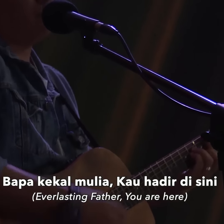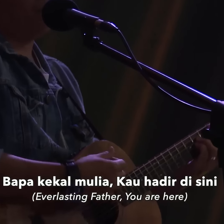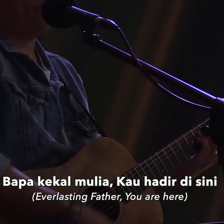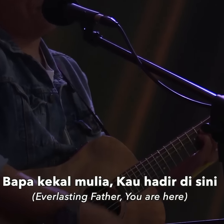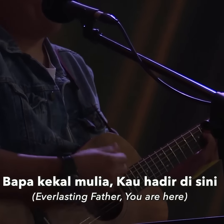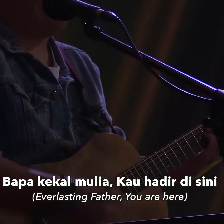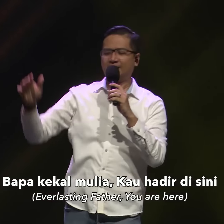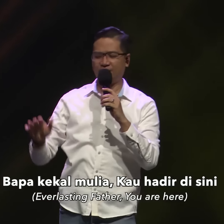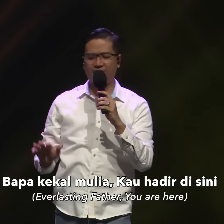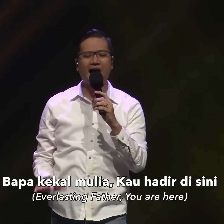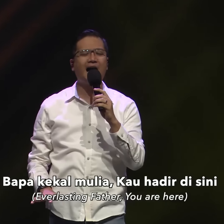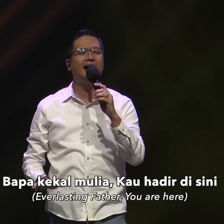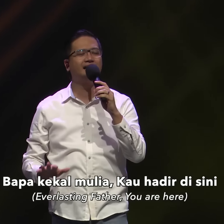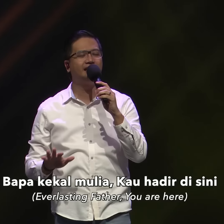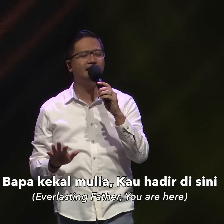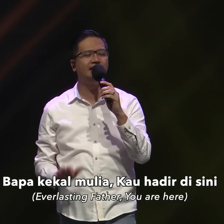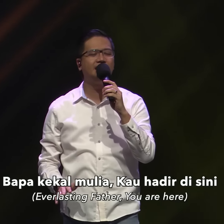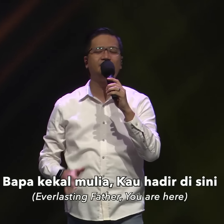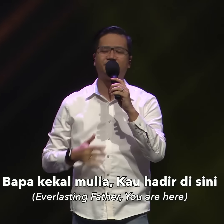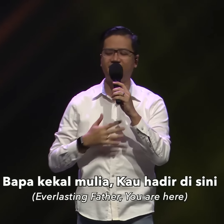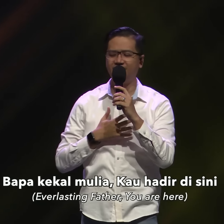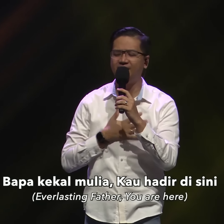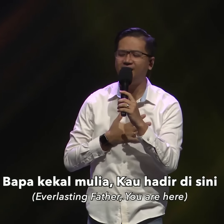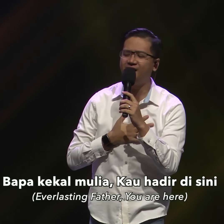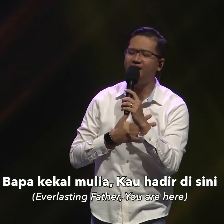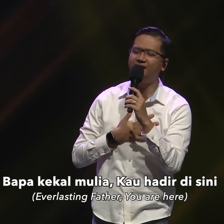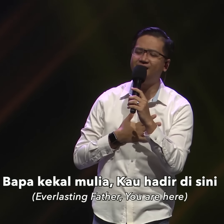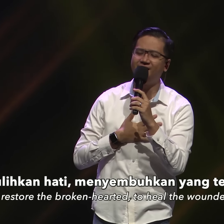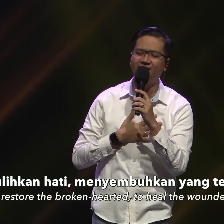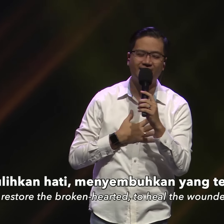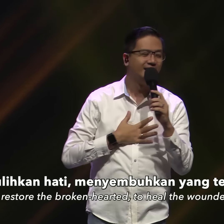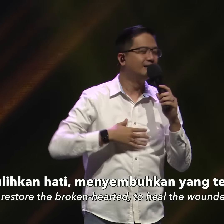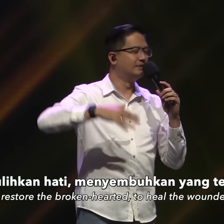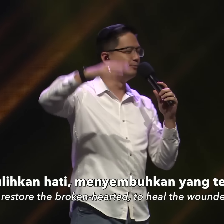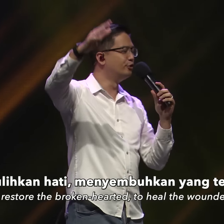mulia, Kau hadir di sini,